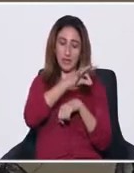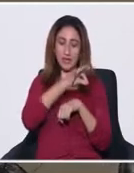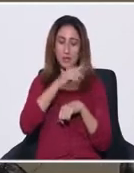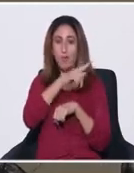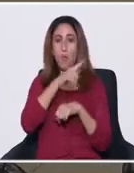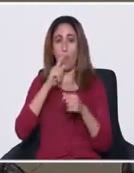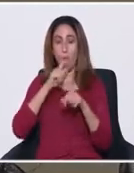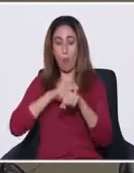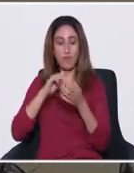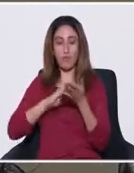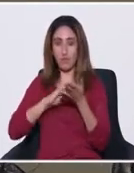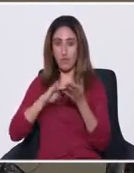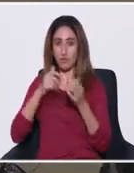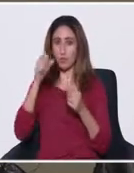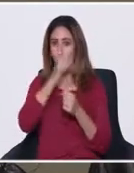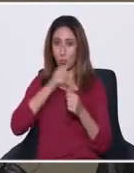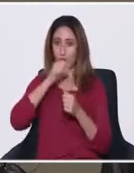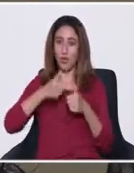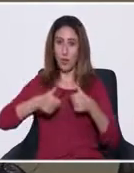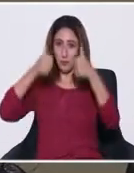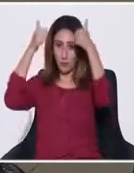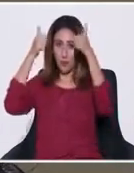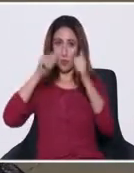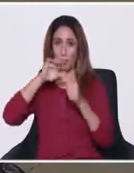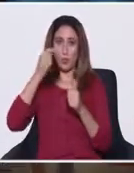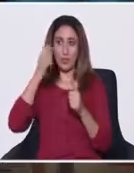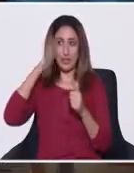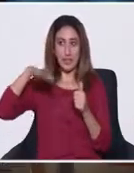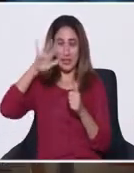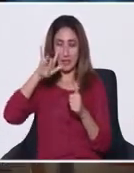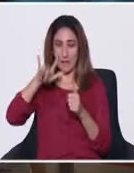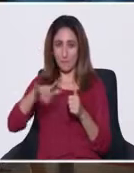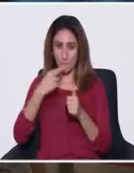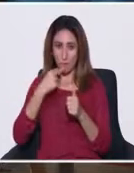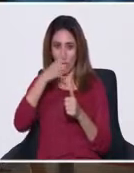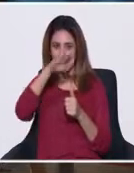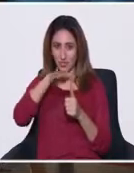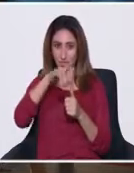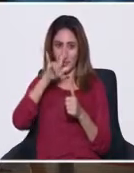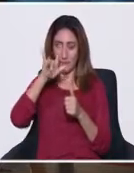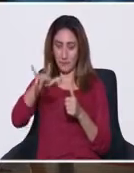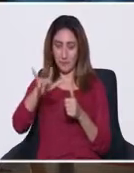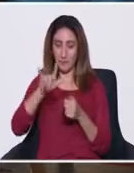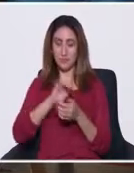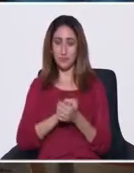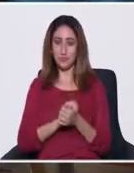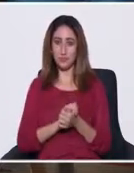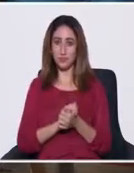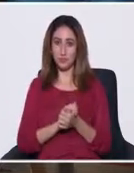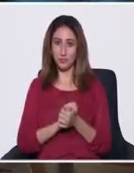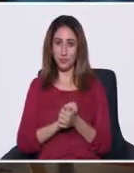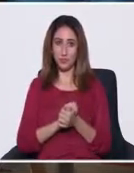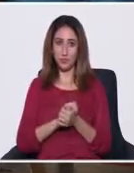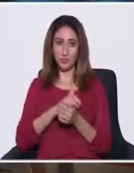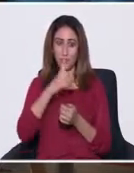ساعتها نجحت نجاح رهيب، والناس كلها حبت استاذ عبد الرحمن جدا جدا. قبل لما حتى الاغنيه تنزل وقبل ما نعمل الحفله، انا